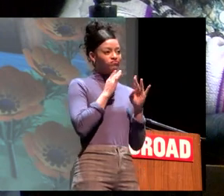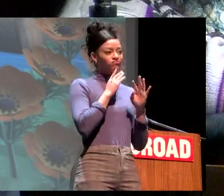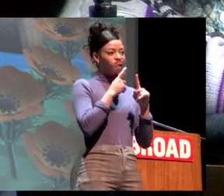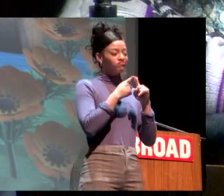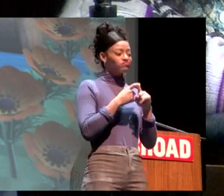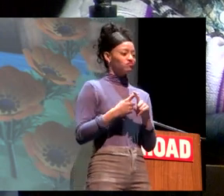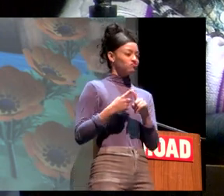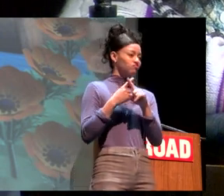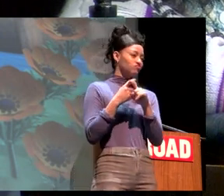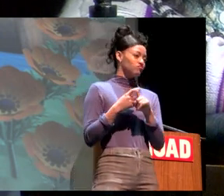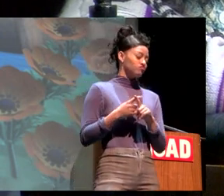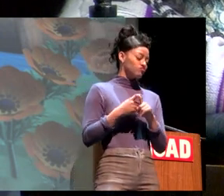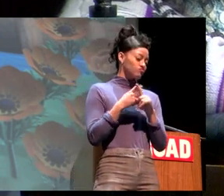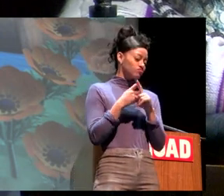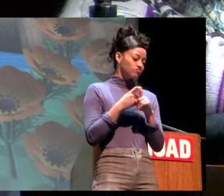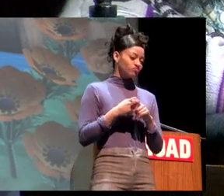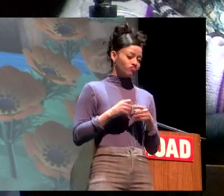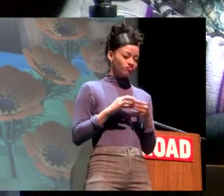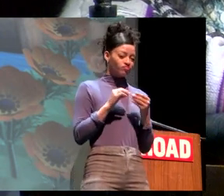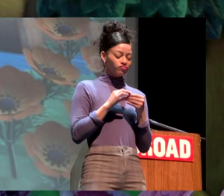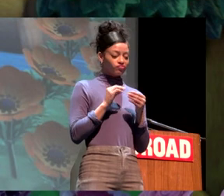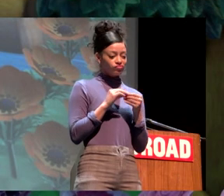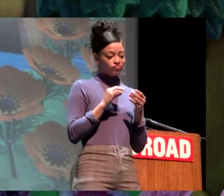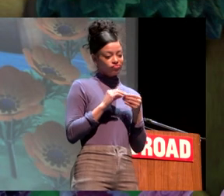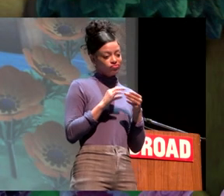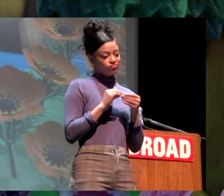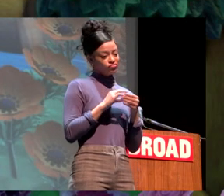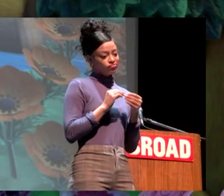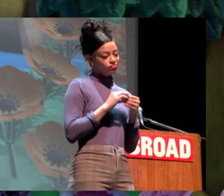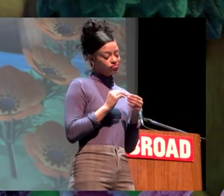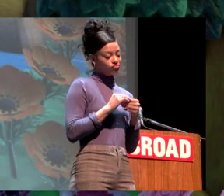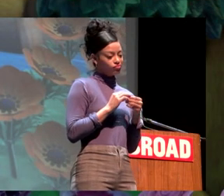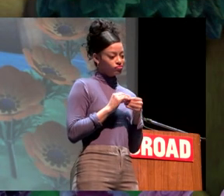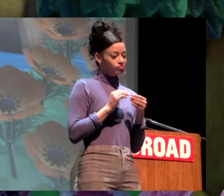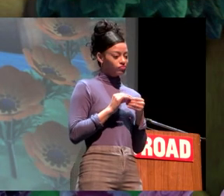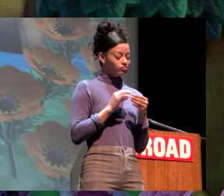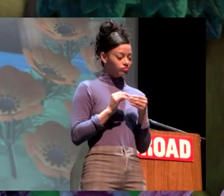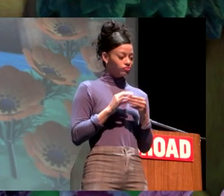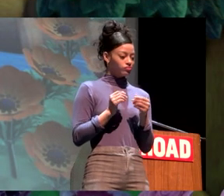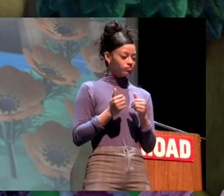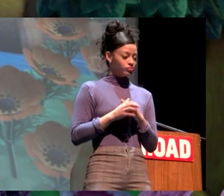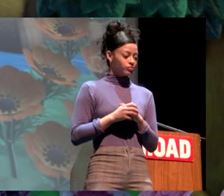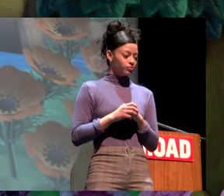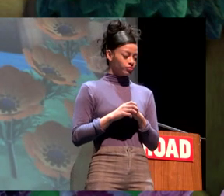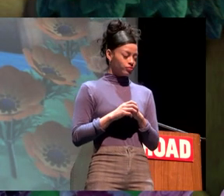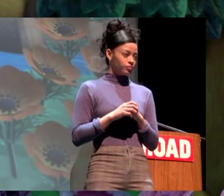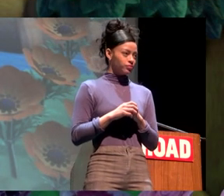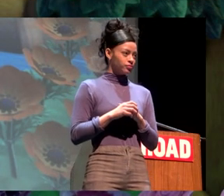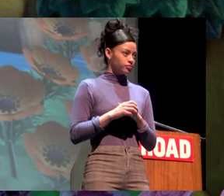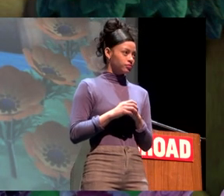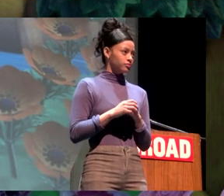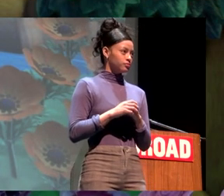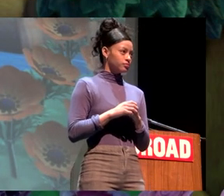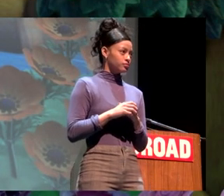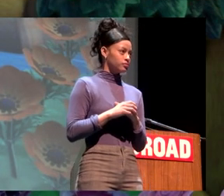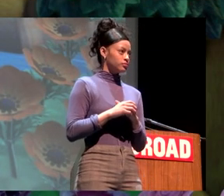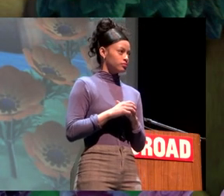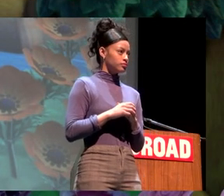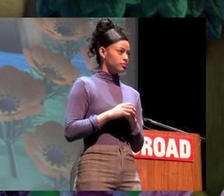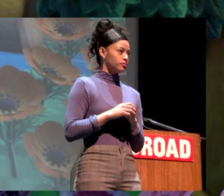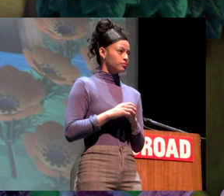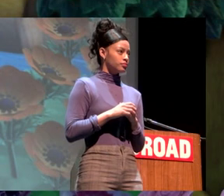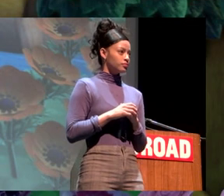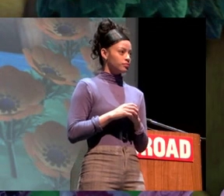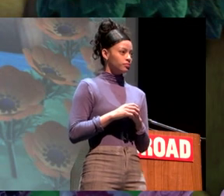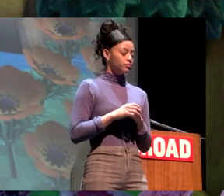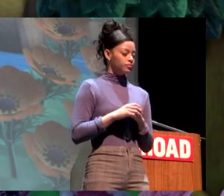うちの会社の同僚に電話をして、もう明日からゲームを作ることをやろう。で、ゲームって言っても全然